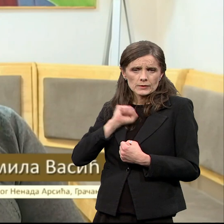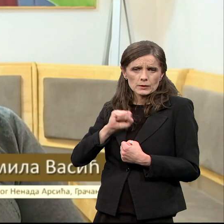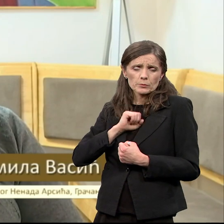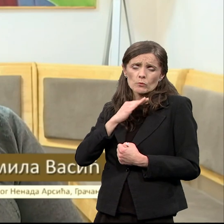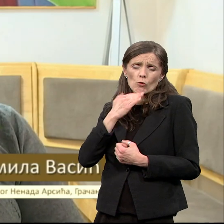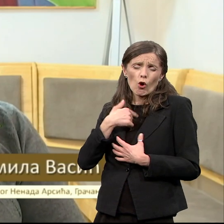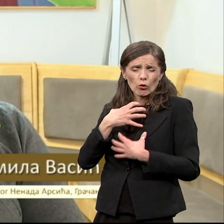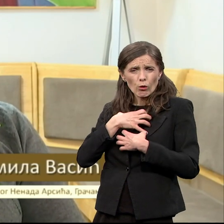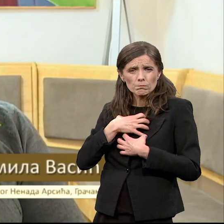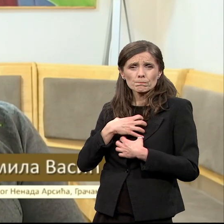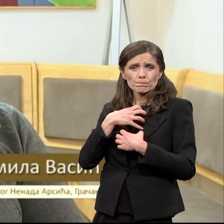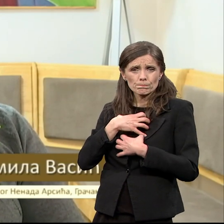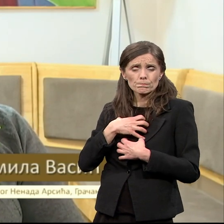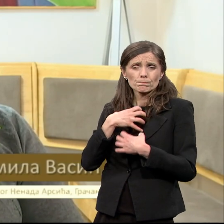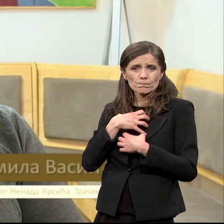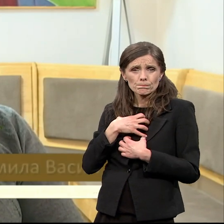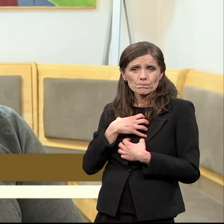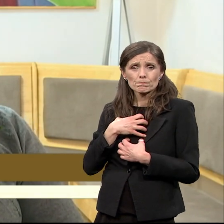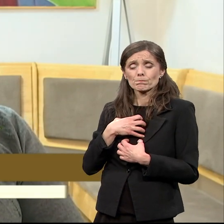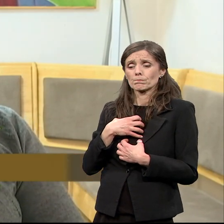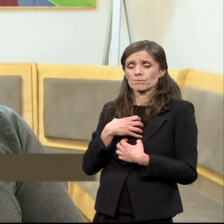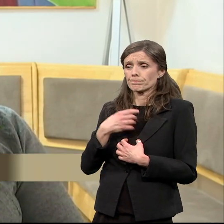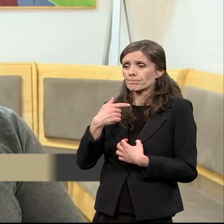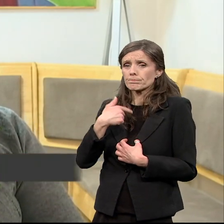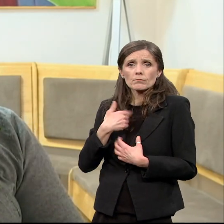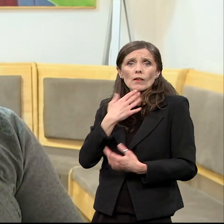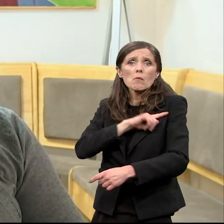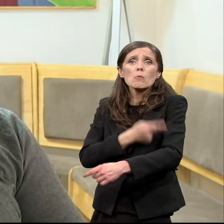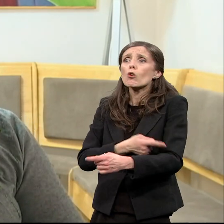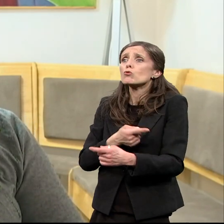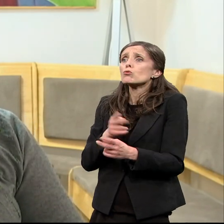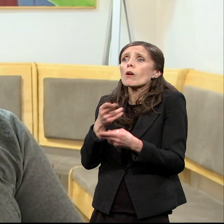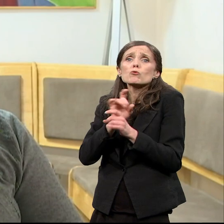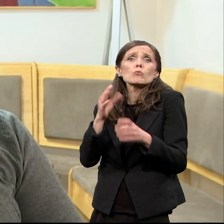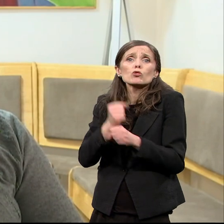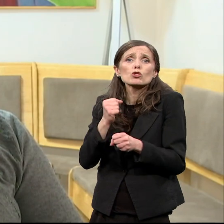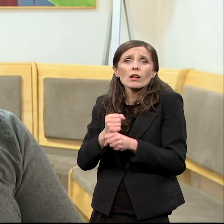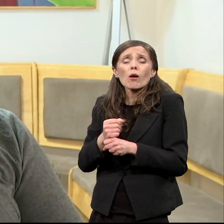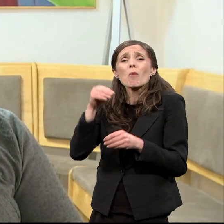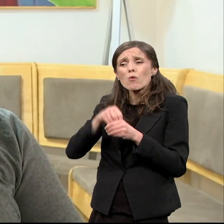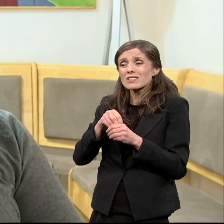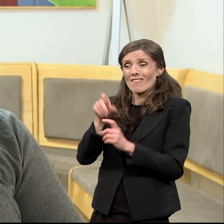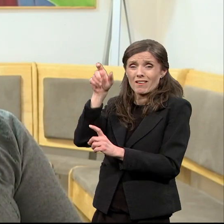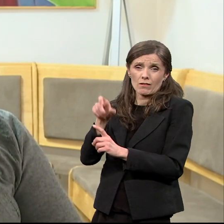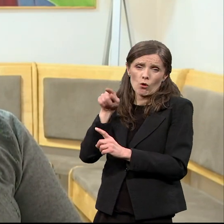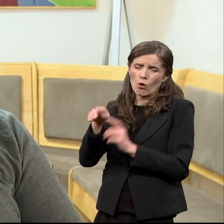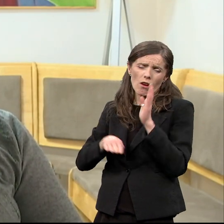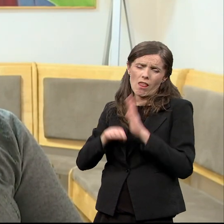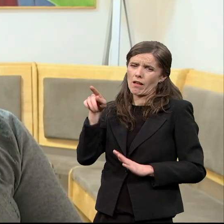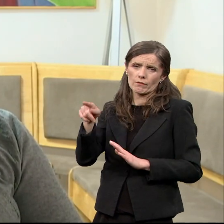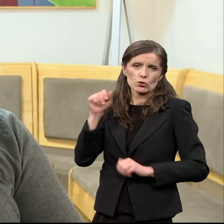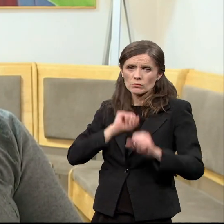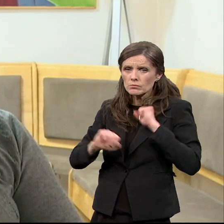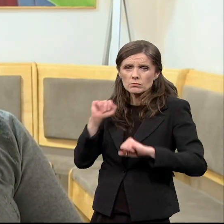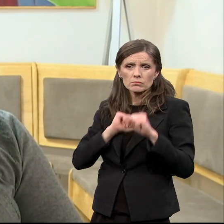mnogo trpimo. Prvo što smo nemoćni, u stvari najviše trpi on tamo, leži